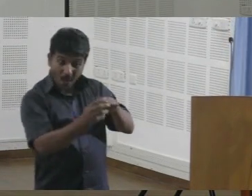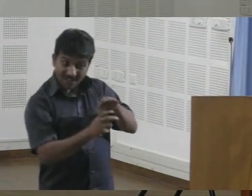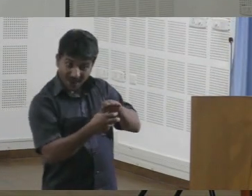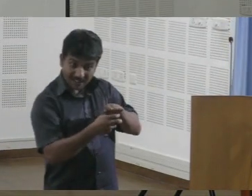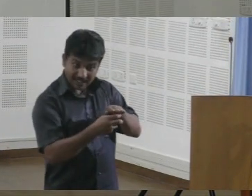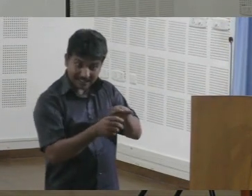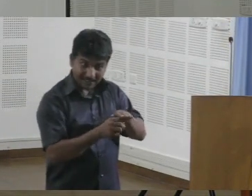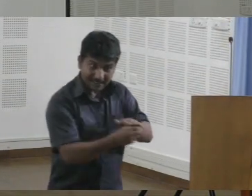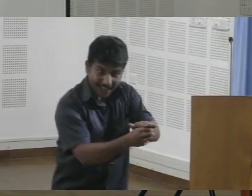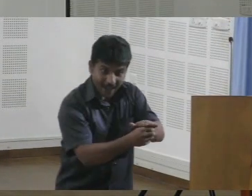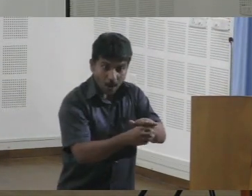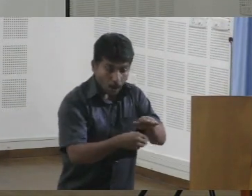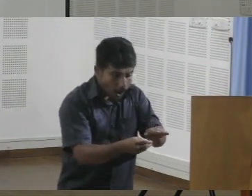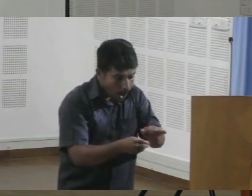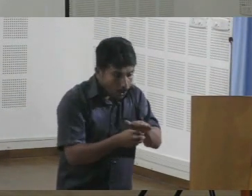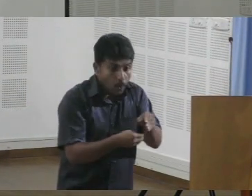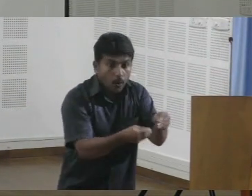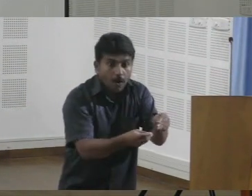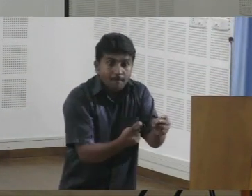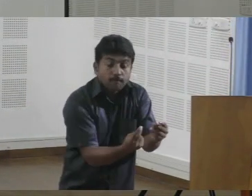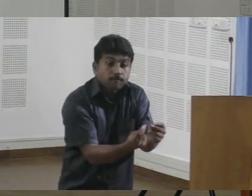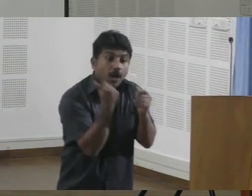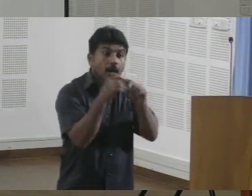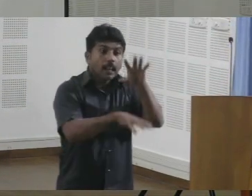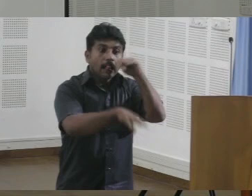അവൻ പെട്ടെന്ന് അത് പഠിക്കാൻ തുടങ്ങി.